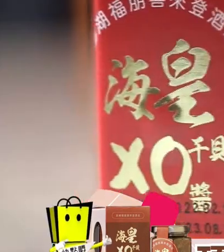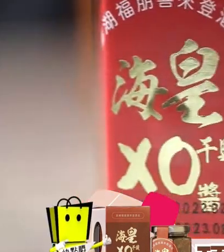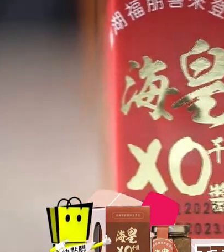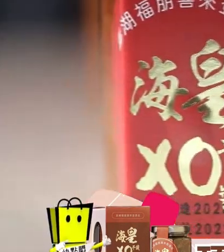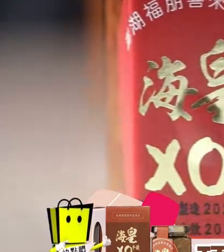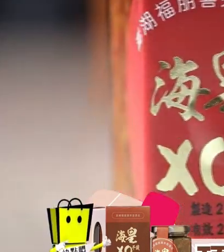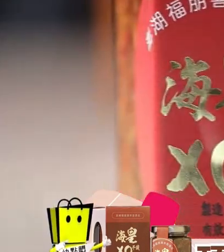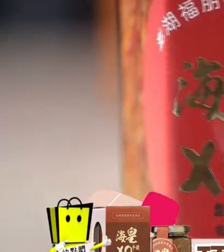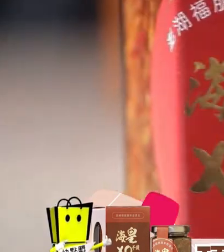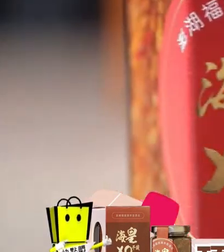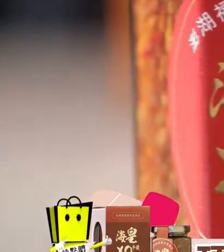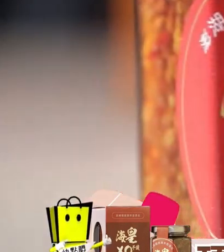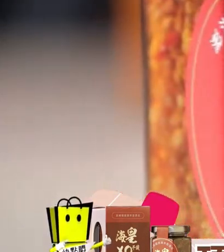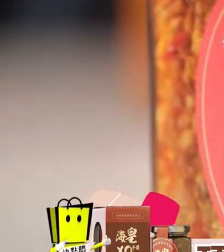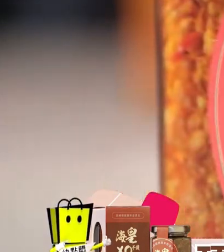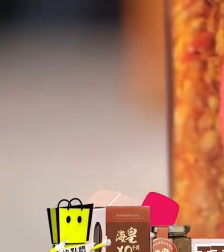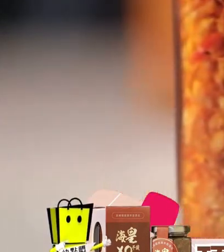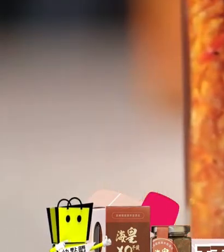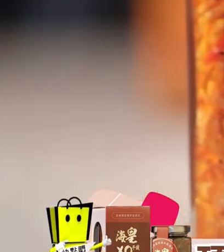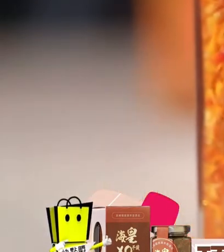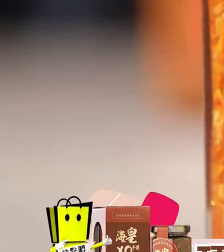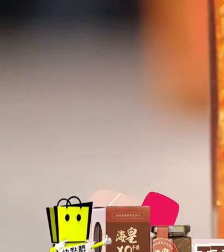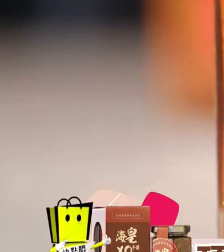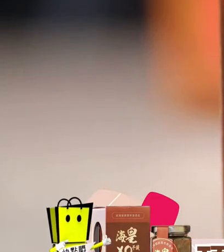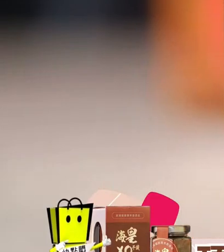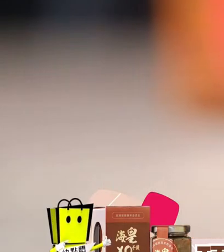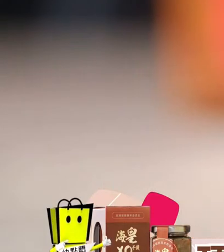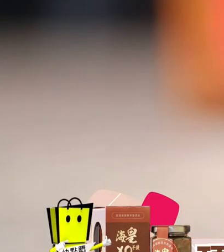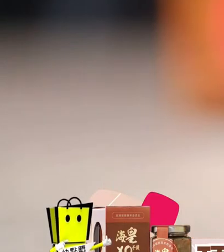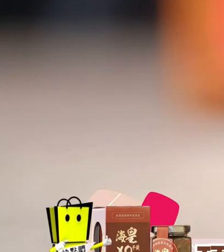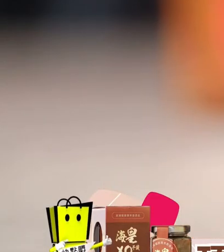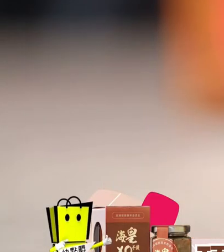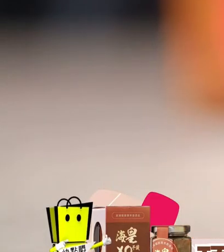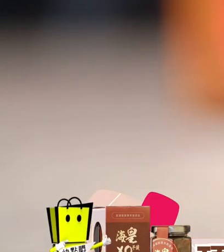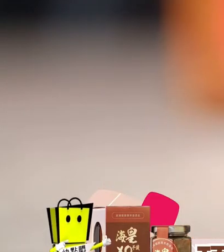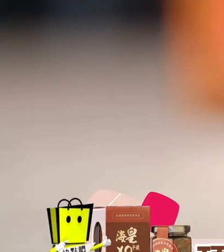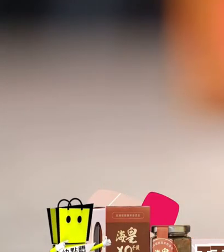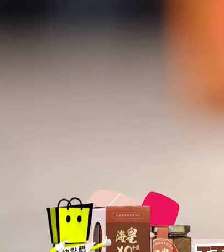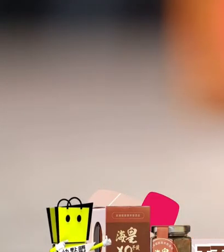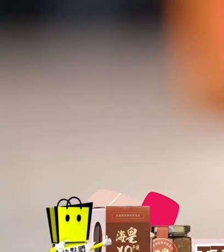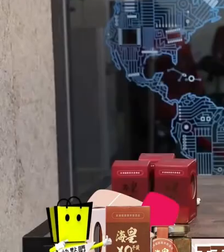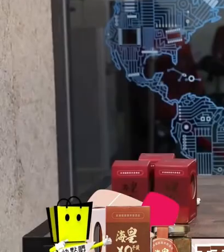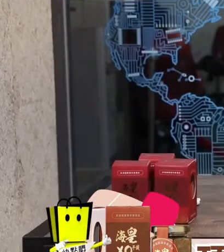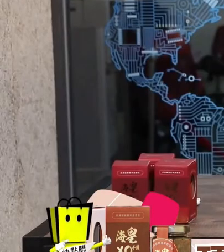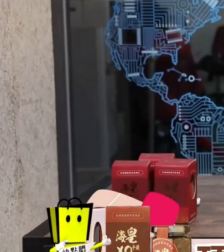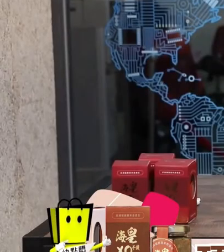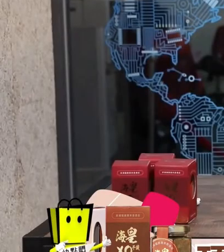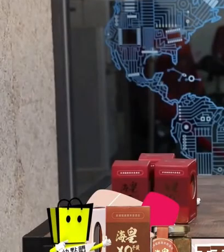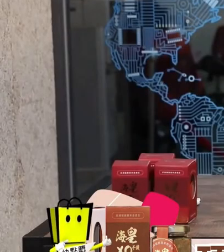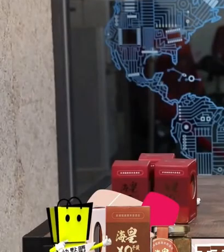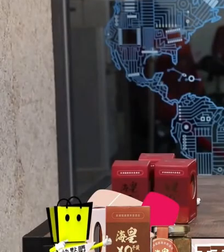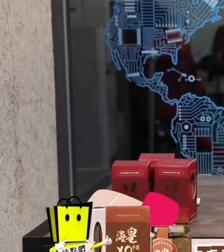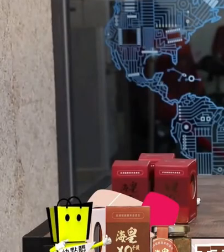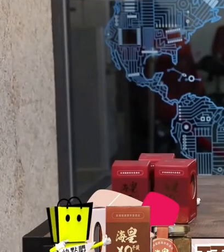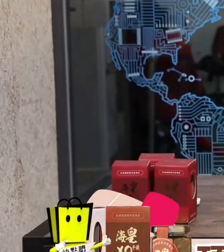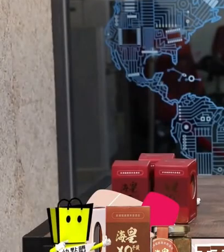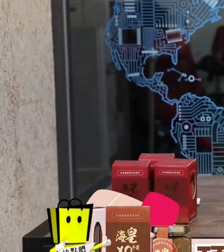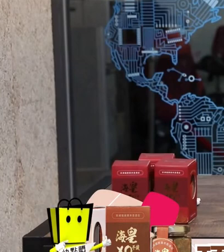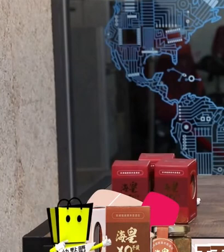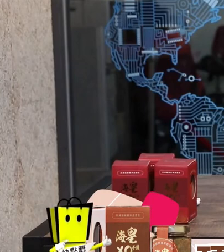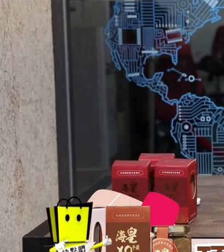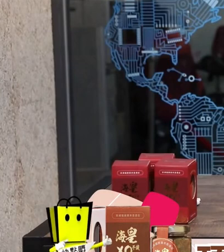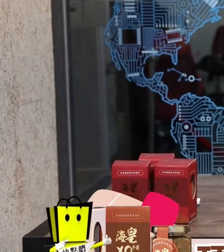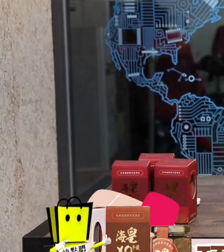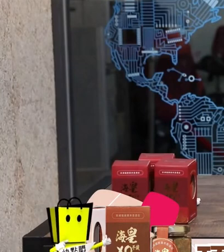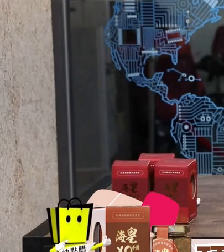海皇 XO 干贝酱。这款干贝酱呢，里面真材实料，因为呢它用了很多，比方说它